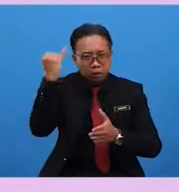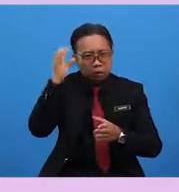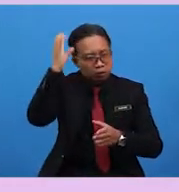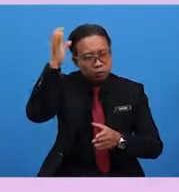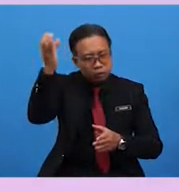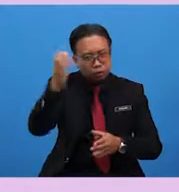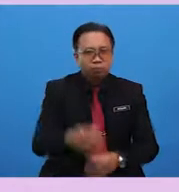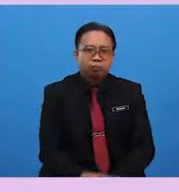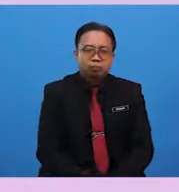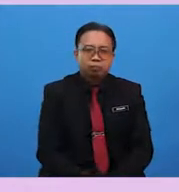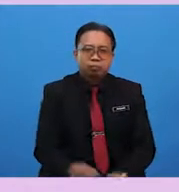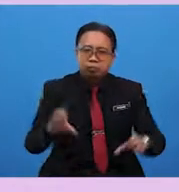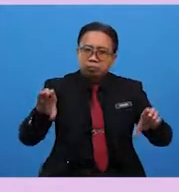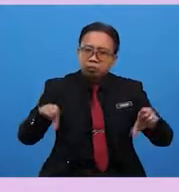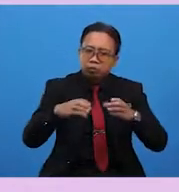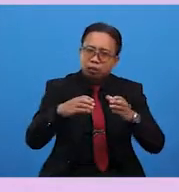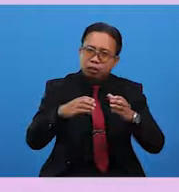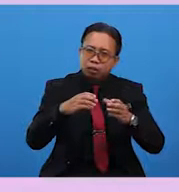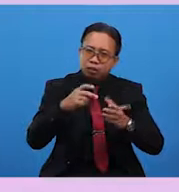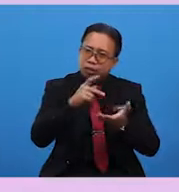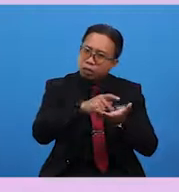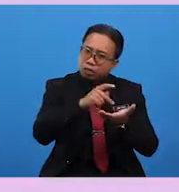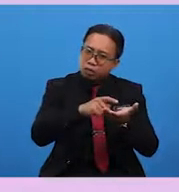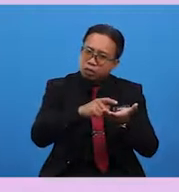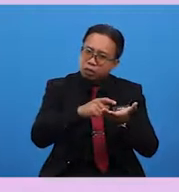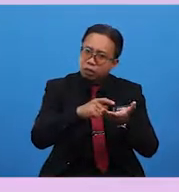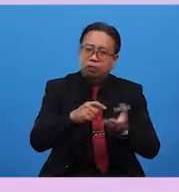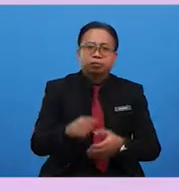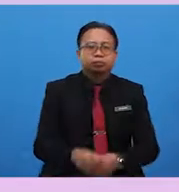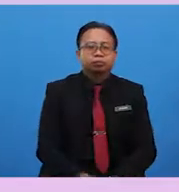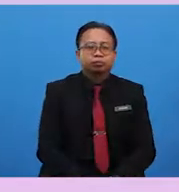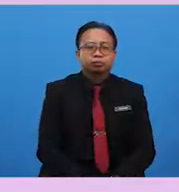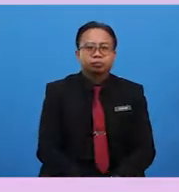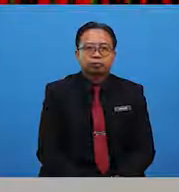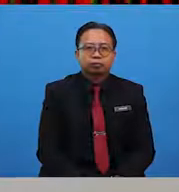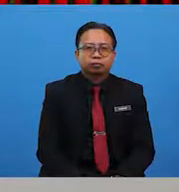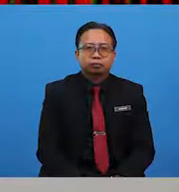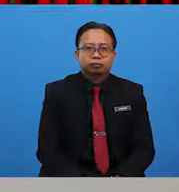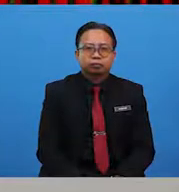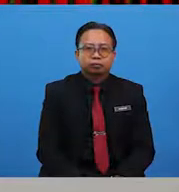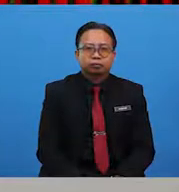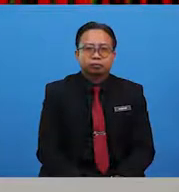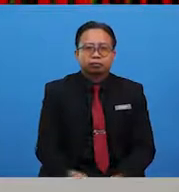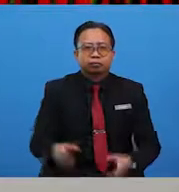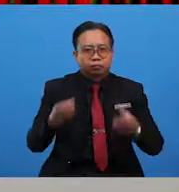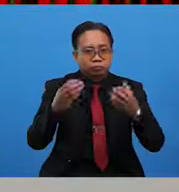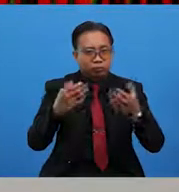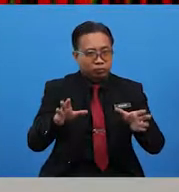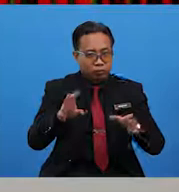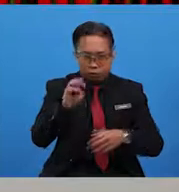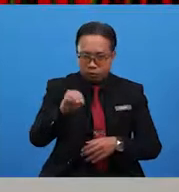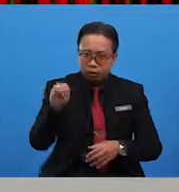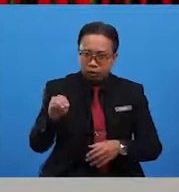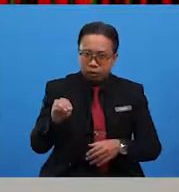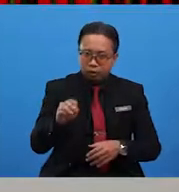4 membuat kajian aspek formalistik HCG Arif aja